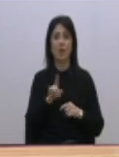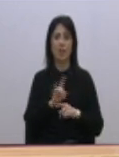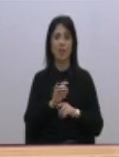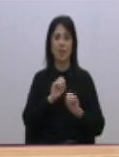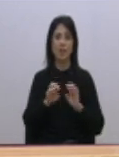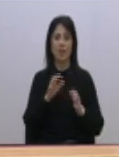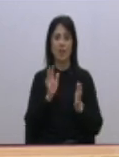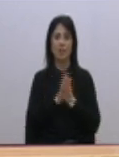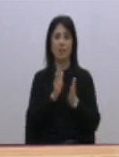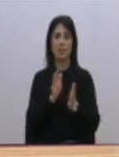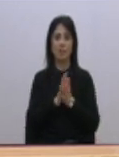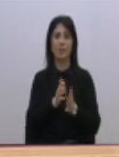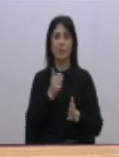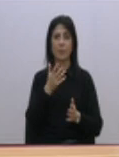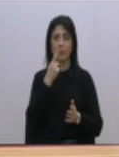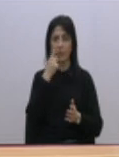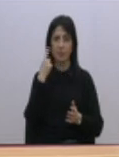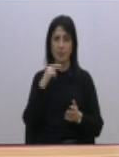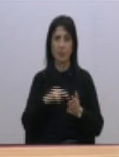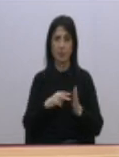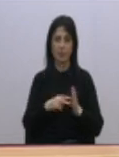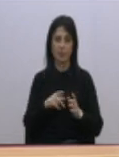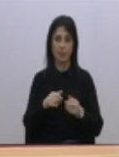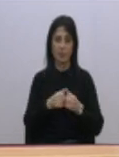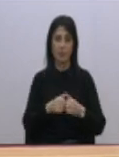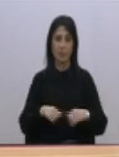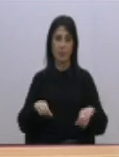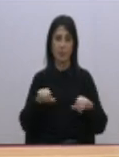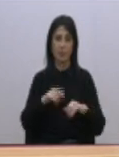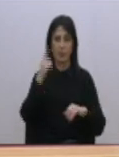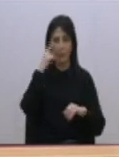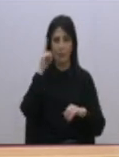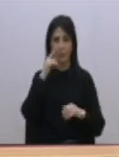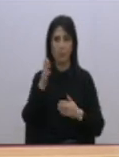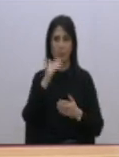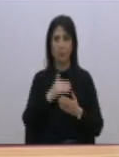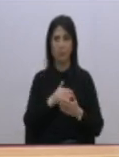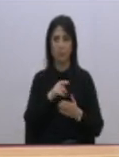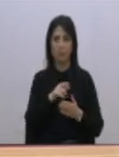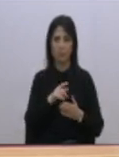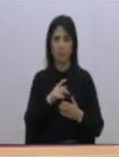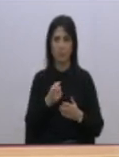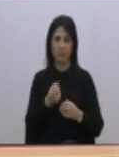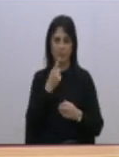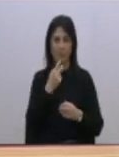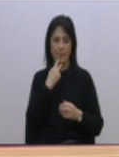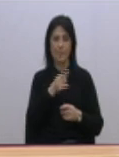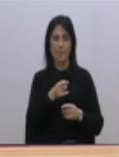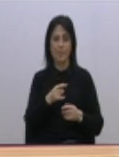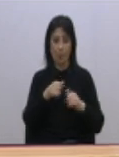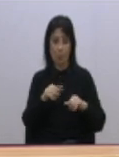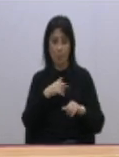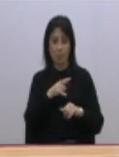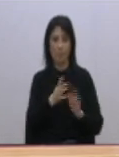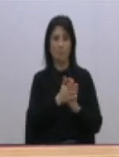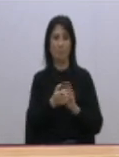ცილისწამებლური კამპანია რამდენიმე დღის წინ დაგეგმილი ამ კომისიის ინიციატივის შემდგომ. რა, ამაშიც გამიმყარდა ეჭვი. კიდე ერთხელ ვამბობ,